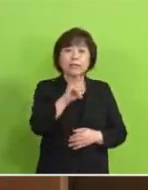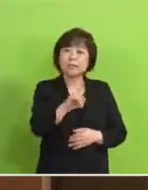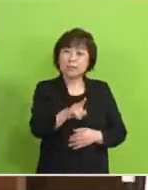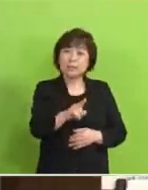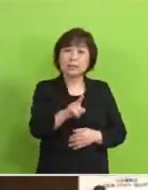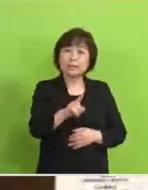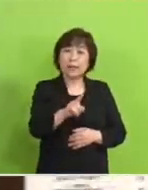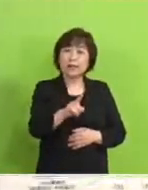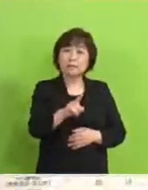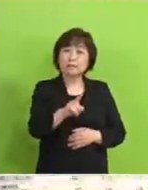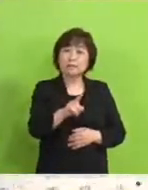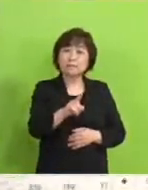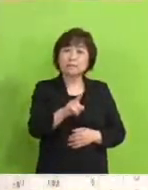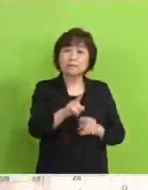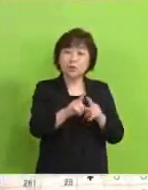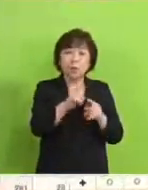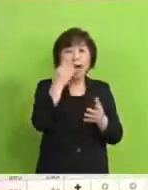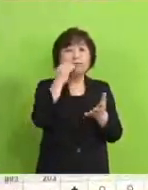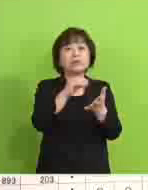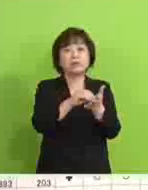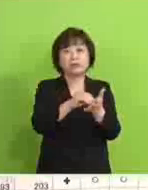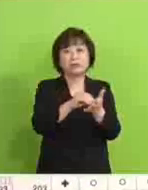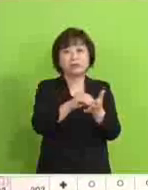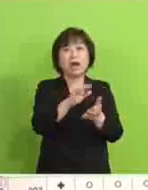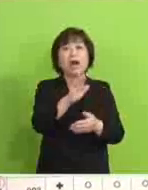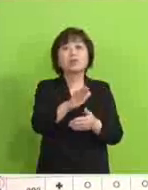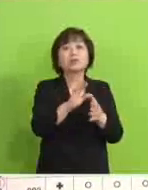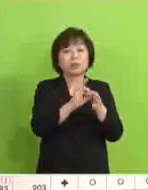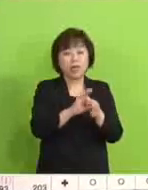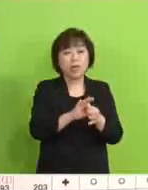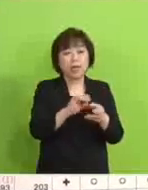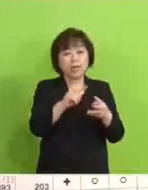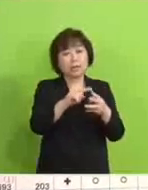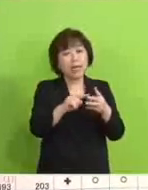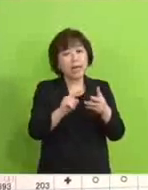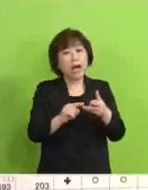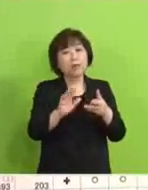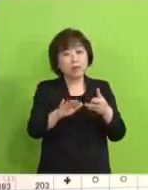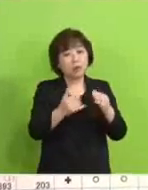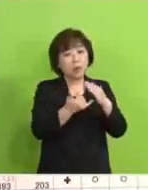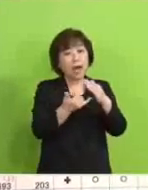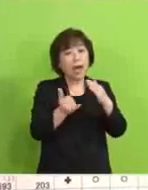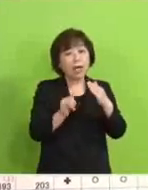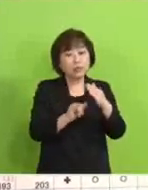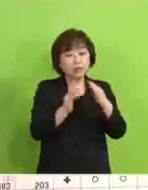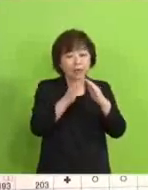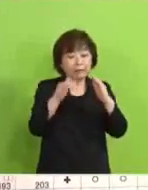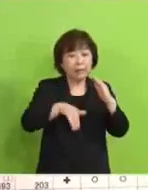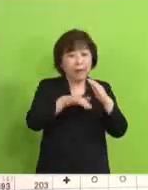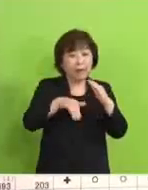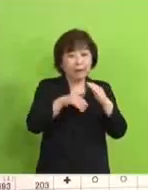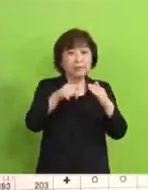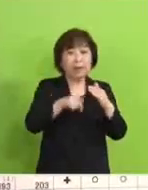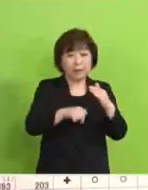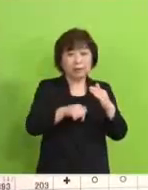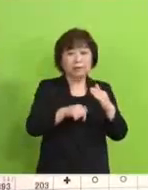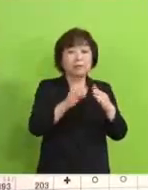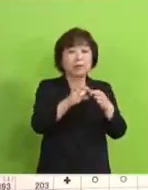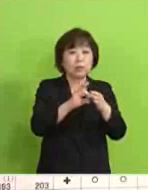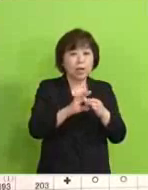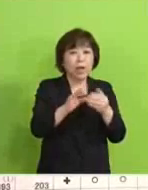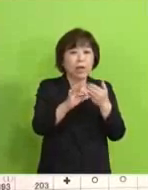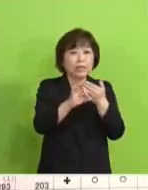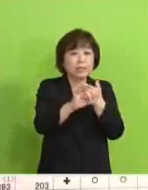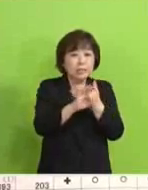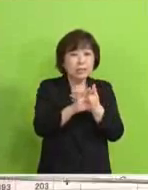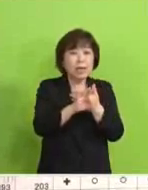件、等の確認ですから、これは3件になってますけど、ご家族家庭内でございますので、事